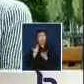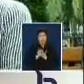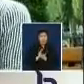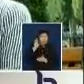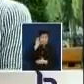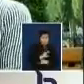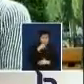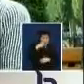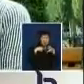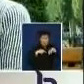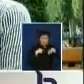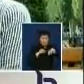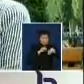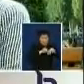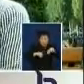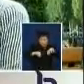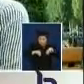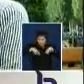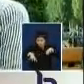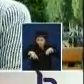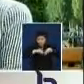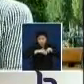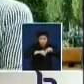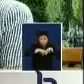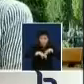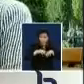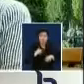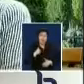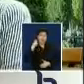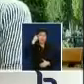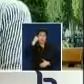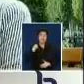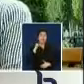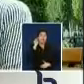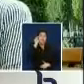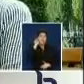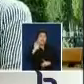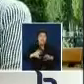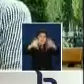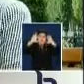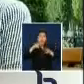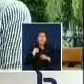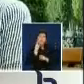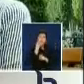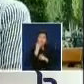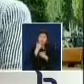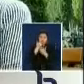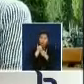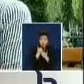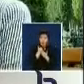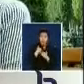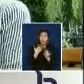งนักธุรกิจก็ต้องการที่จะฟังนโยบายแล้วก็แผนงานในการสนับสนุนกับรัฐบาลซึ่งดิฉันเองก็